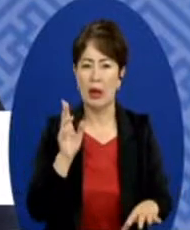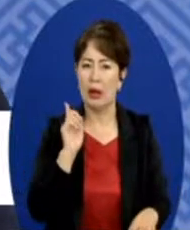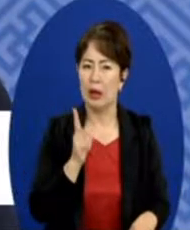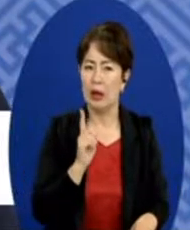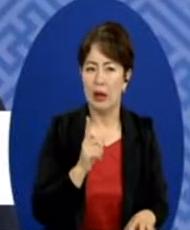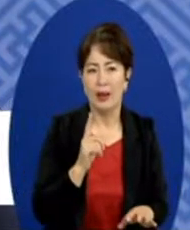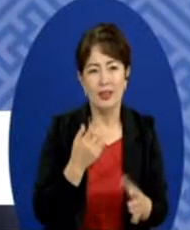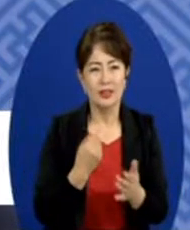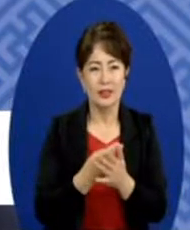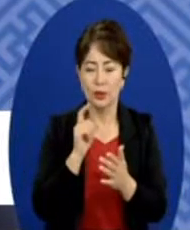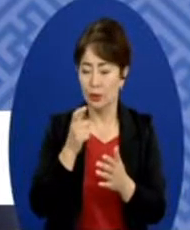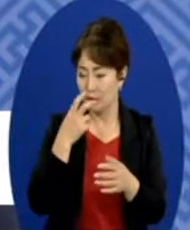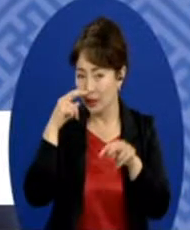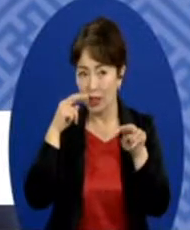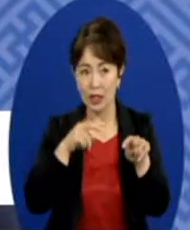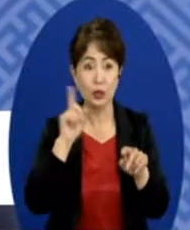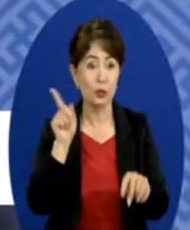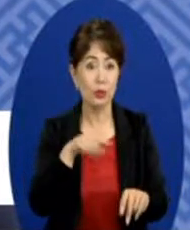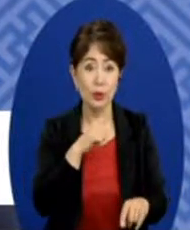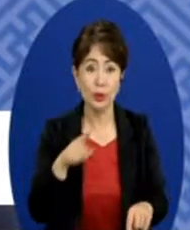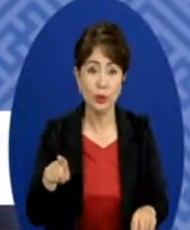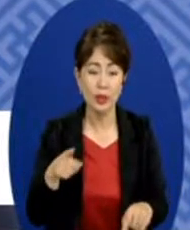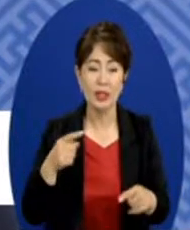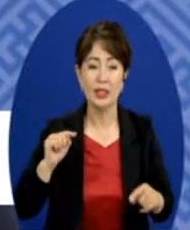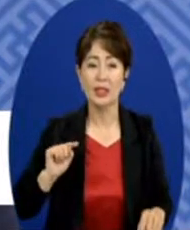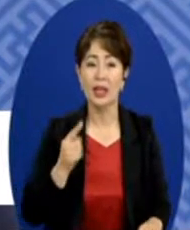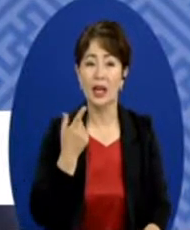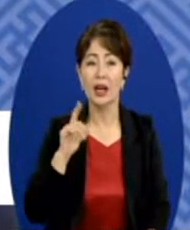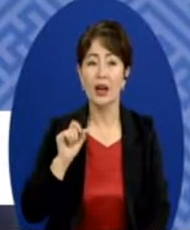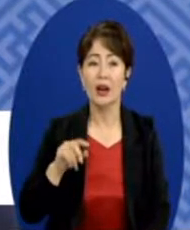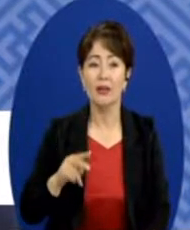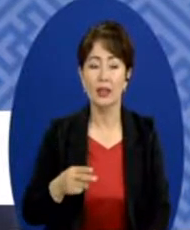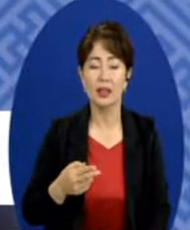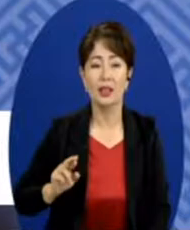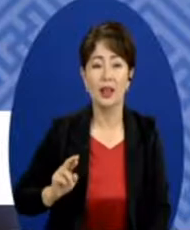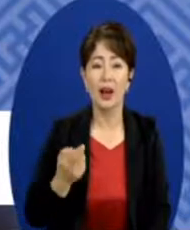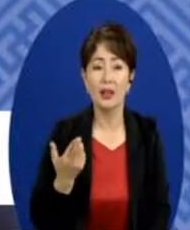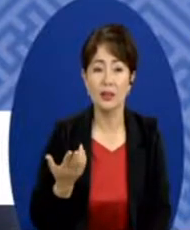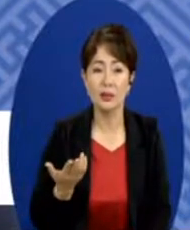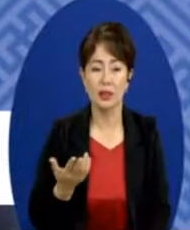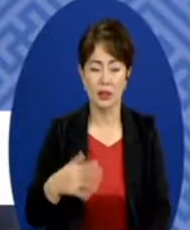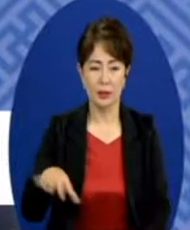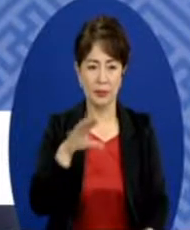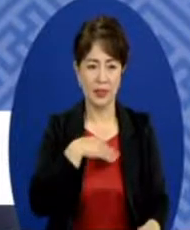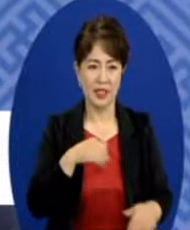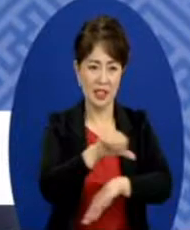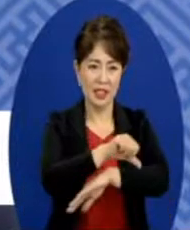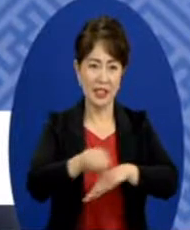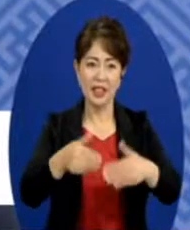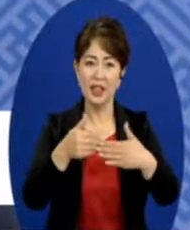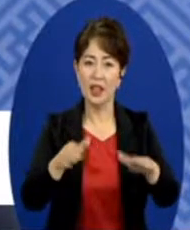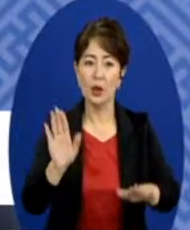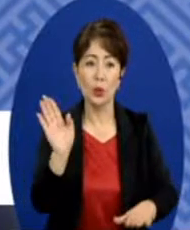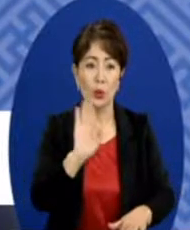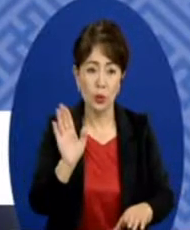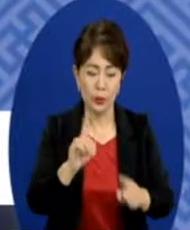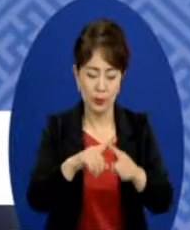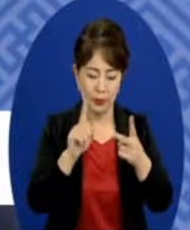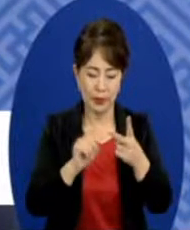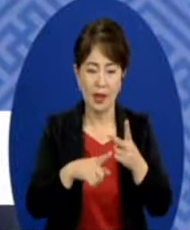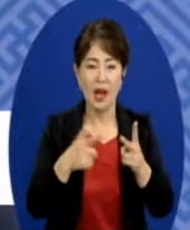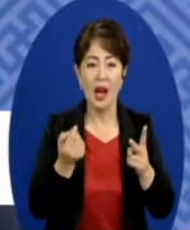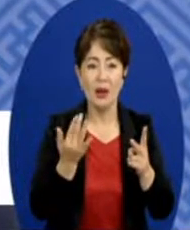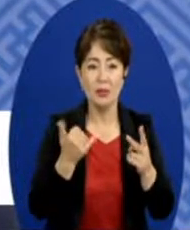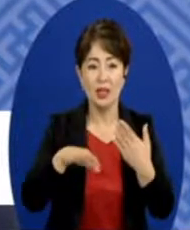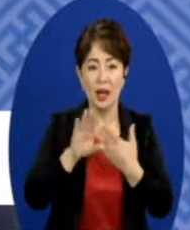гэдэг одоо бас өнцгөр харж болохгүй юм. Учир юу вэ гэх юм бол одоо та бидний хилд заньснаар одоо хилээ нээхгүй хамшигаа